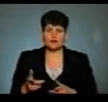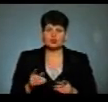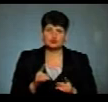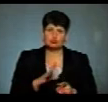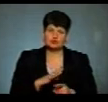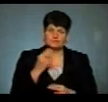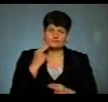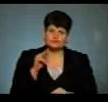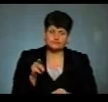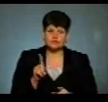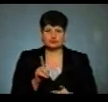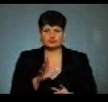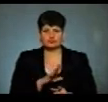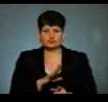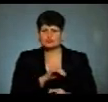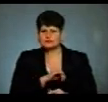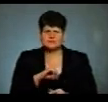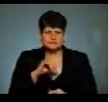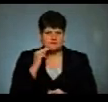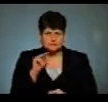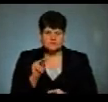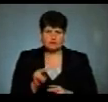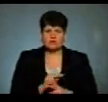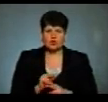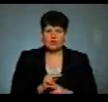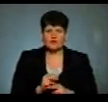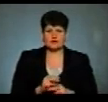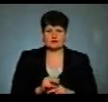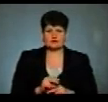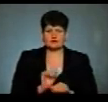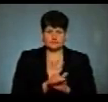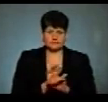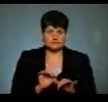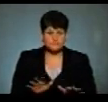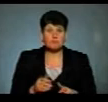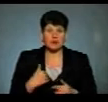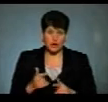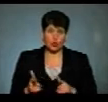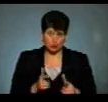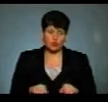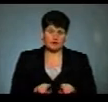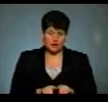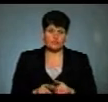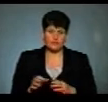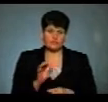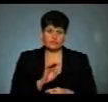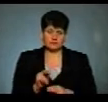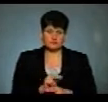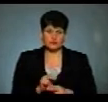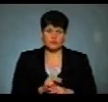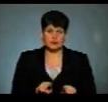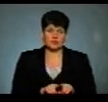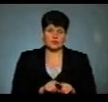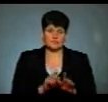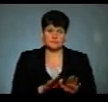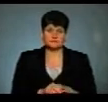були ефективні, найбільш ефективні в лікуванні цих хворих. І ми готові їх теж використовувати в лікуванні